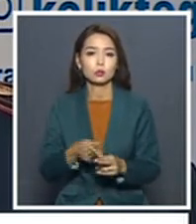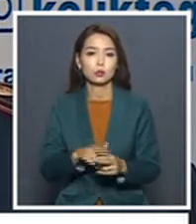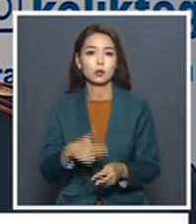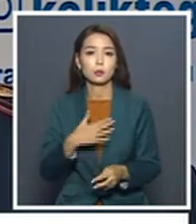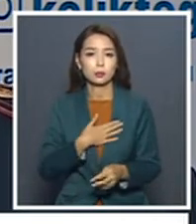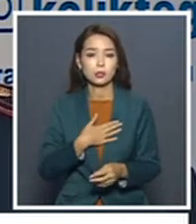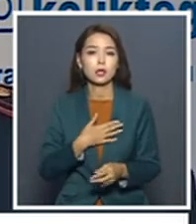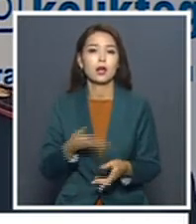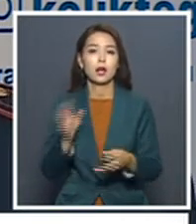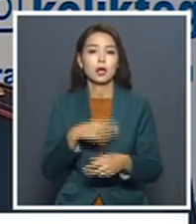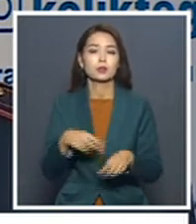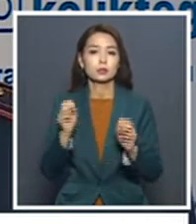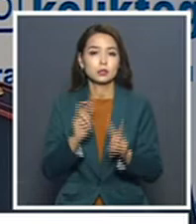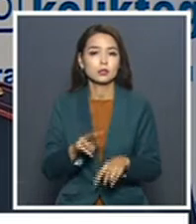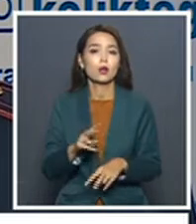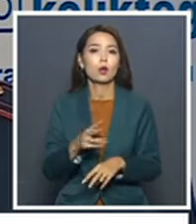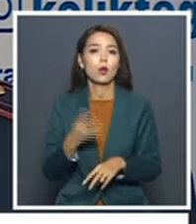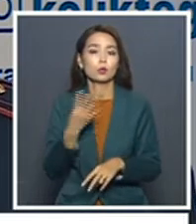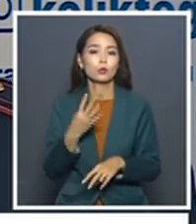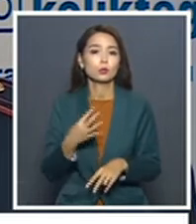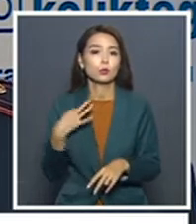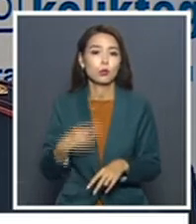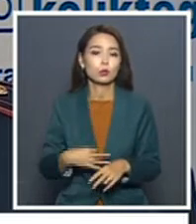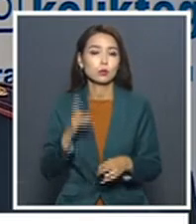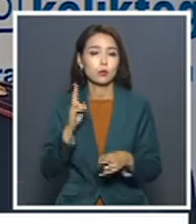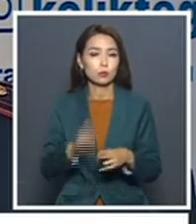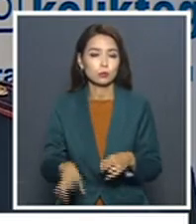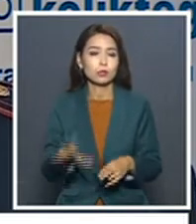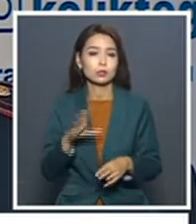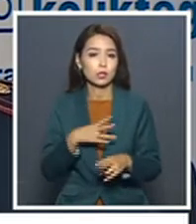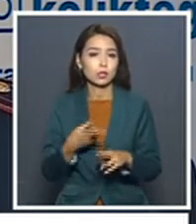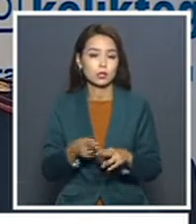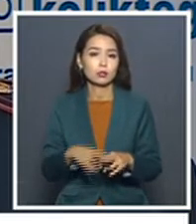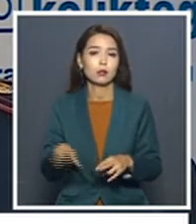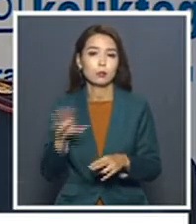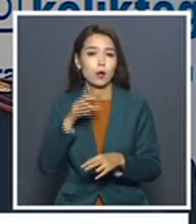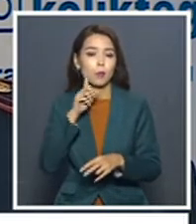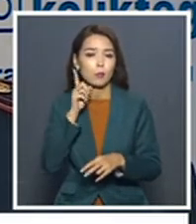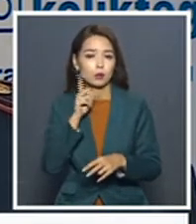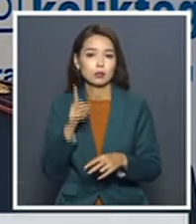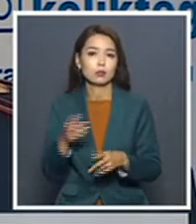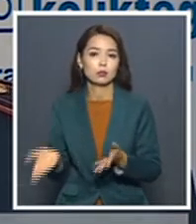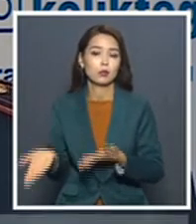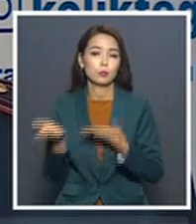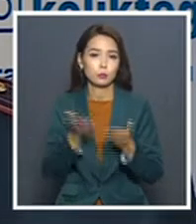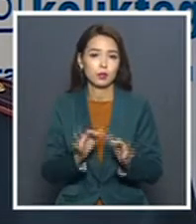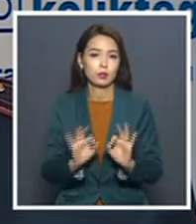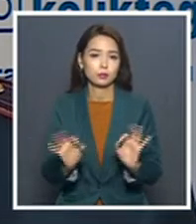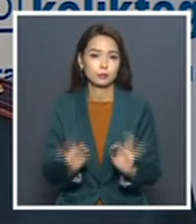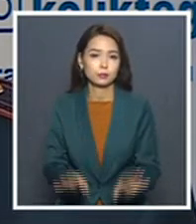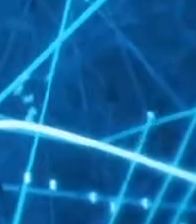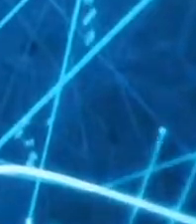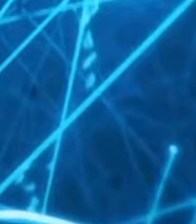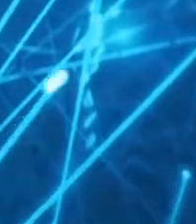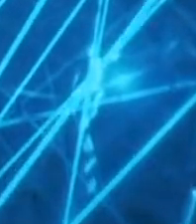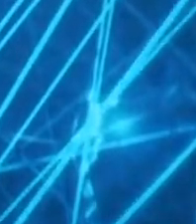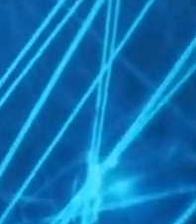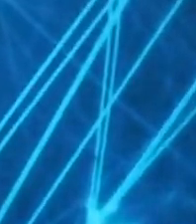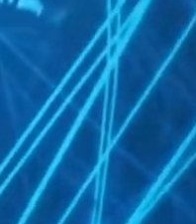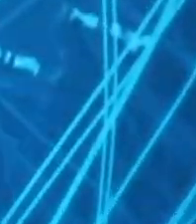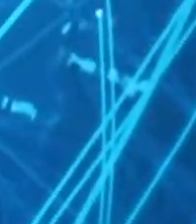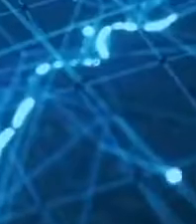жерде университеттерін жас 4-ші курс бітірушілерді әдейі арнайы шақырып жатырмыз.